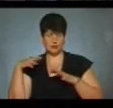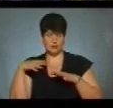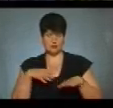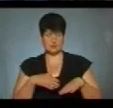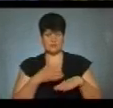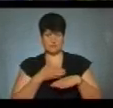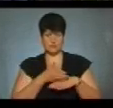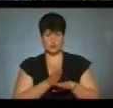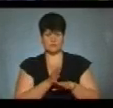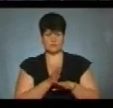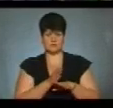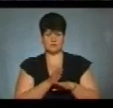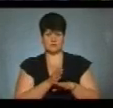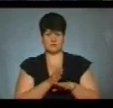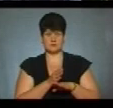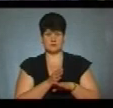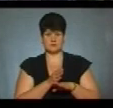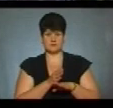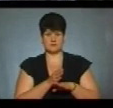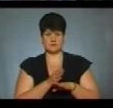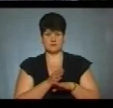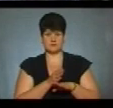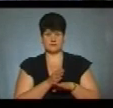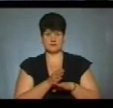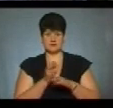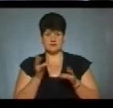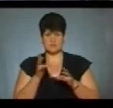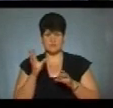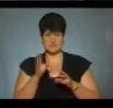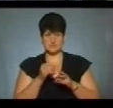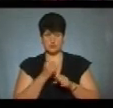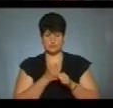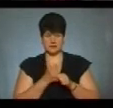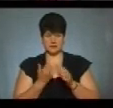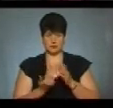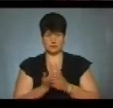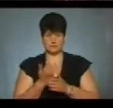надвоє розкололо і подало туди. Треба все розбивати і робити наново.